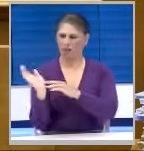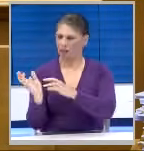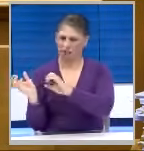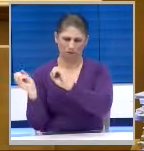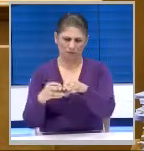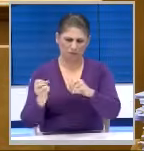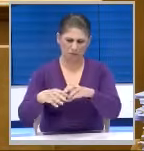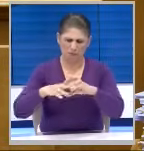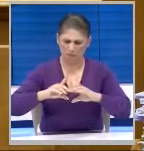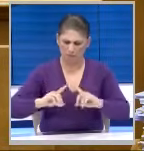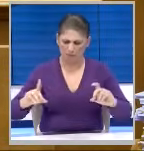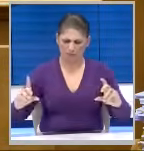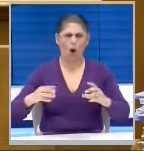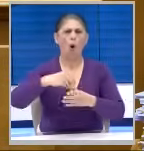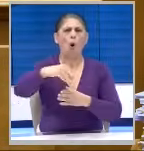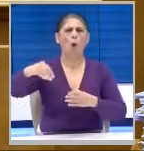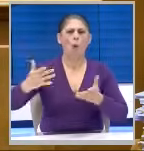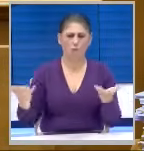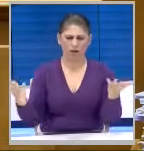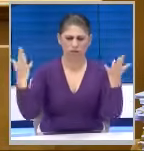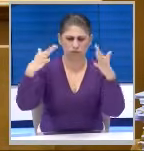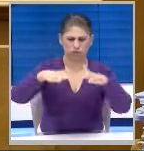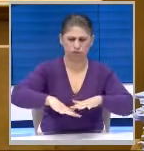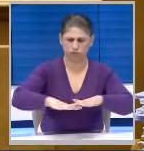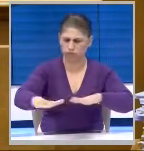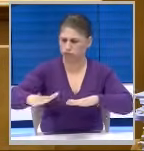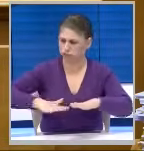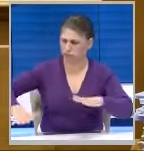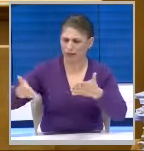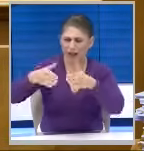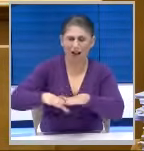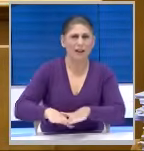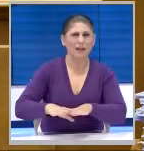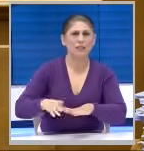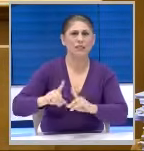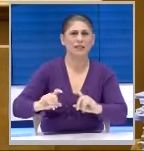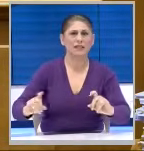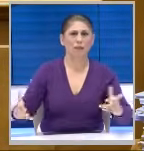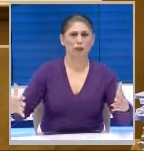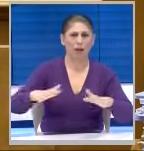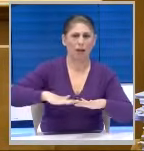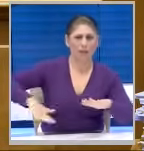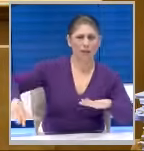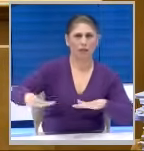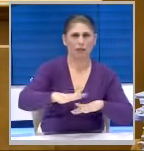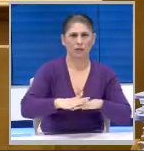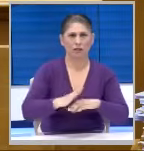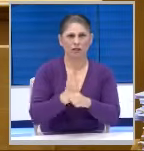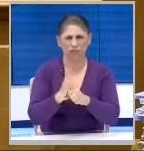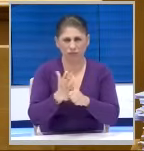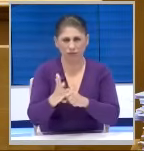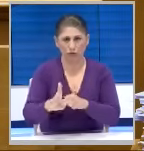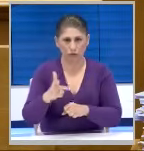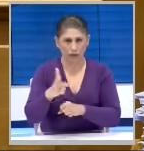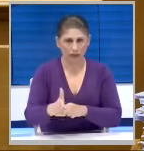εγκλήματος για να καλυφθεί το τι άλλο υπήρχε εκεί εκτός από τα συντρίμια του